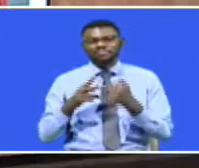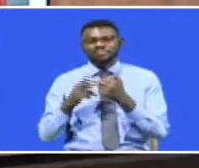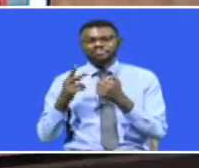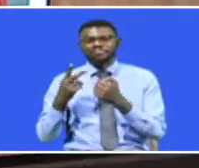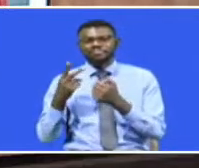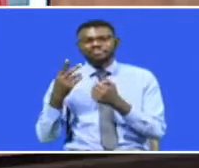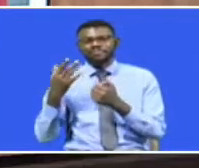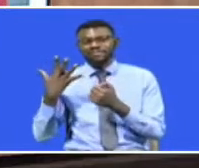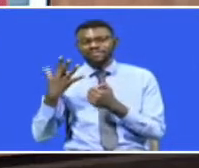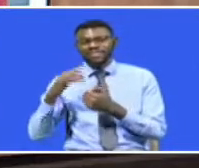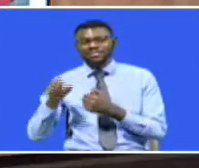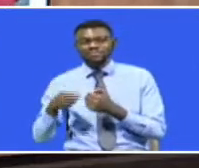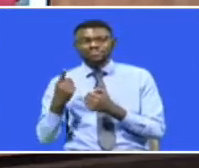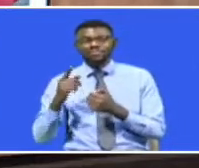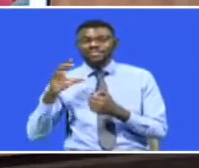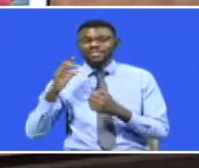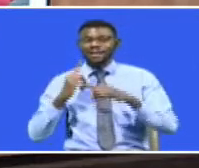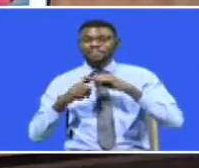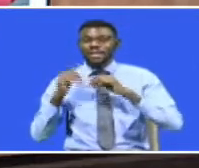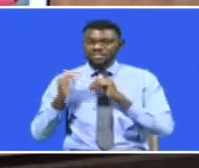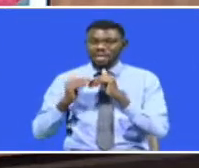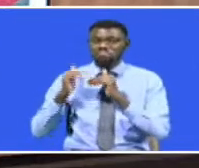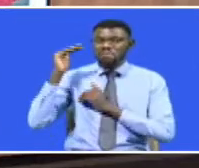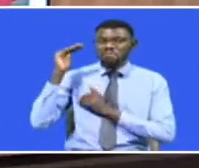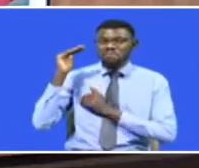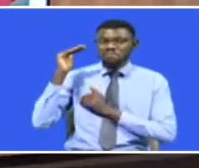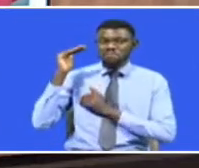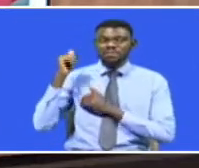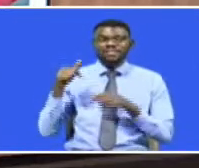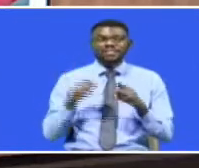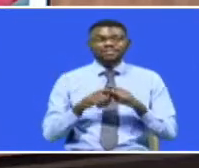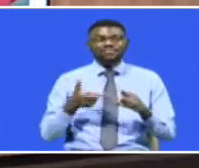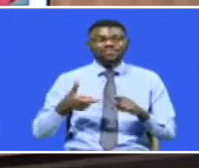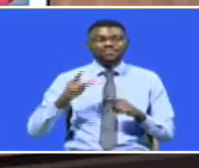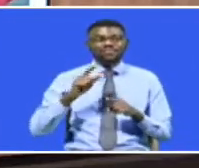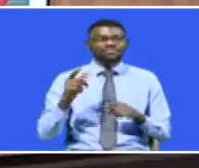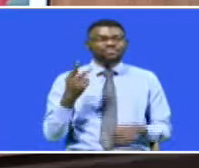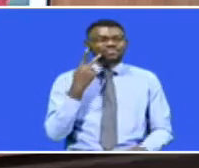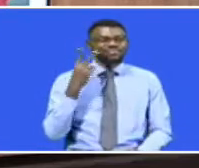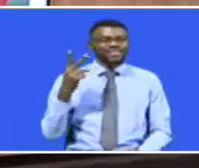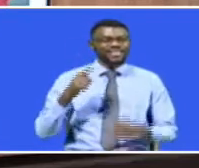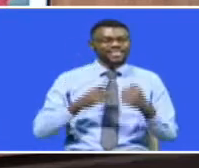173,345 ambao walipata alama ya C plus na zaidi hadi